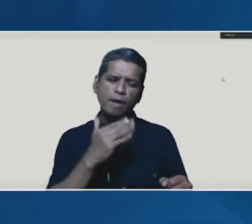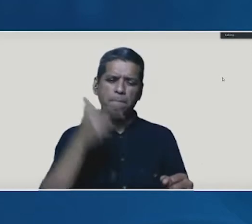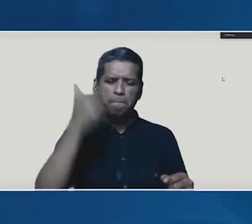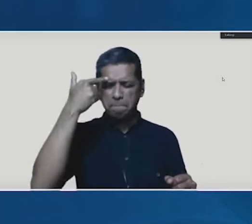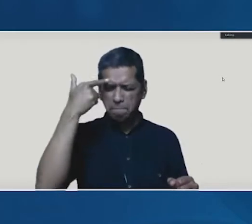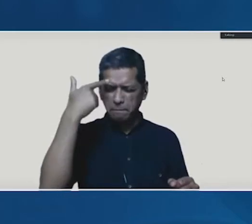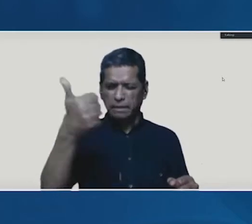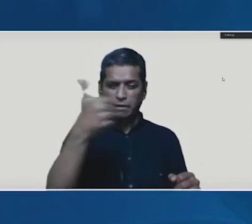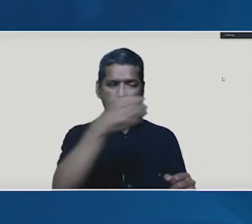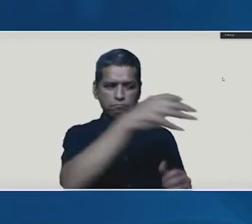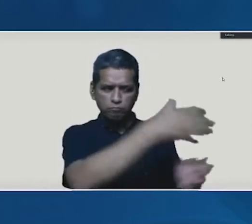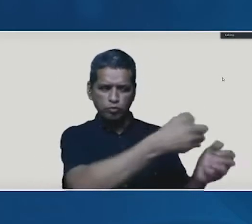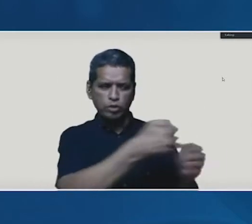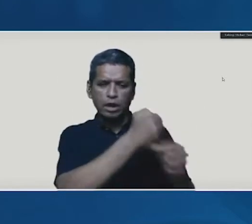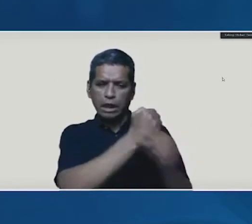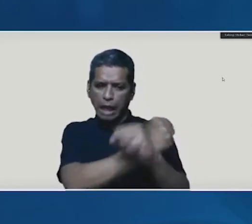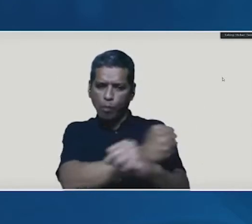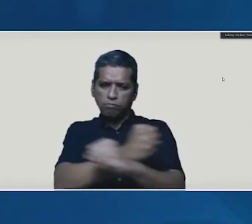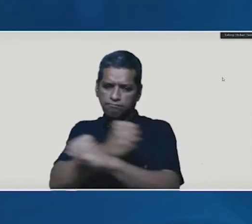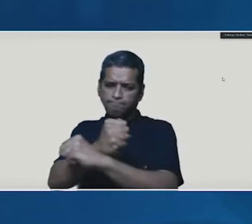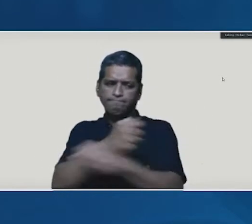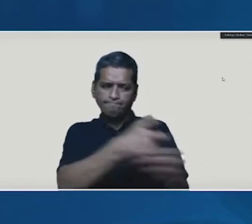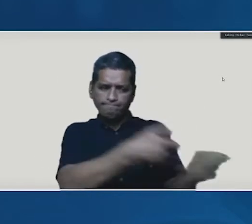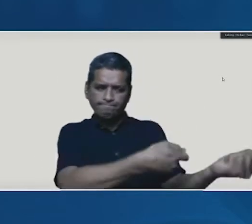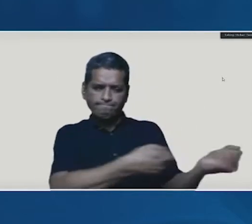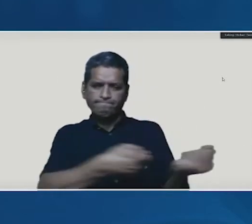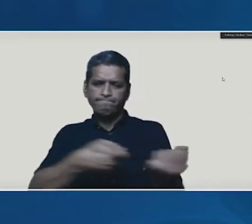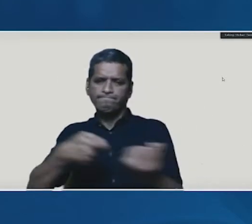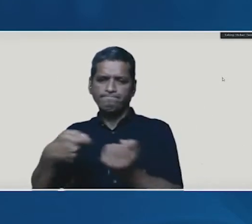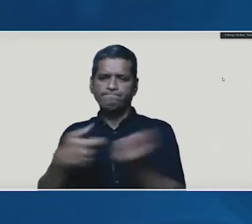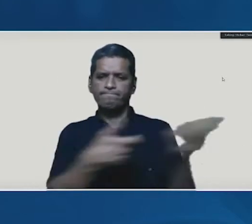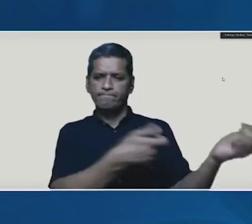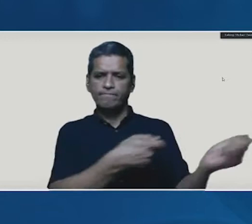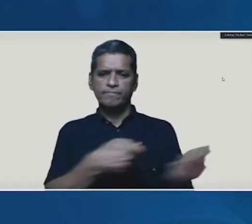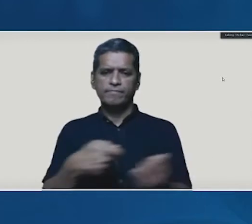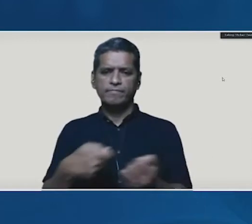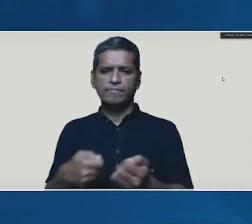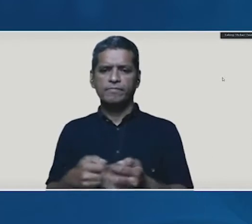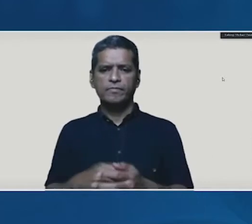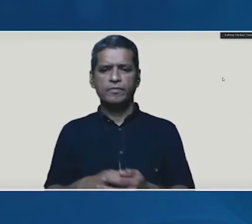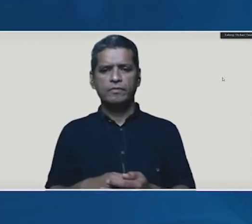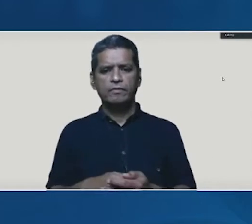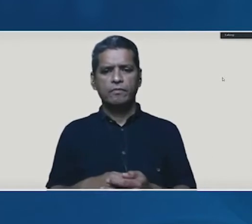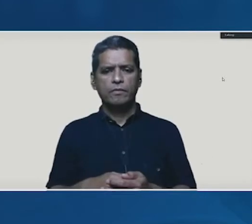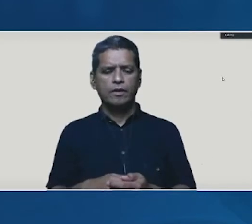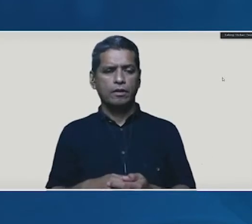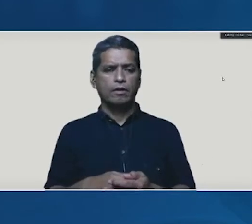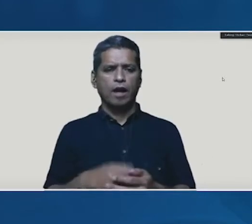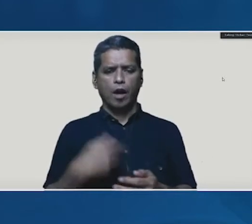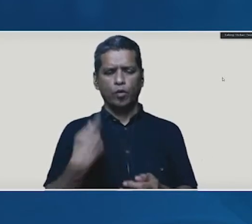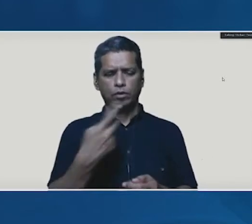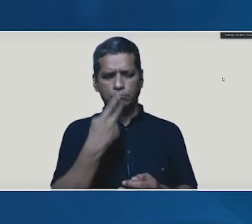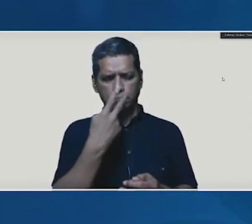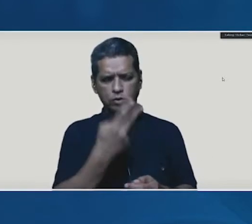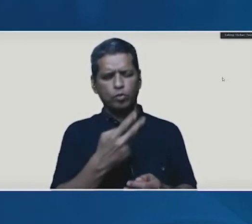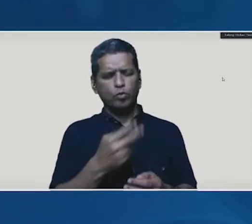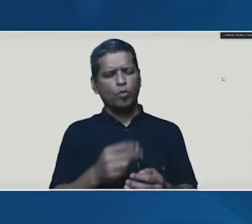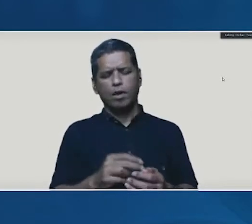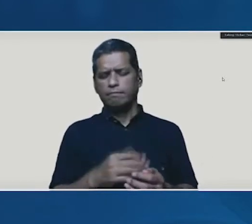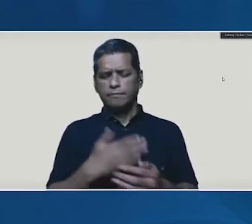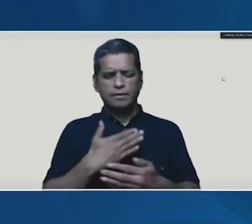betul IX mereka dan itu saya bisa bayangkan betapa menyedihkan anak-anak ini